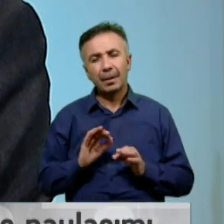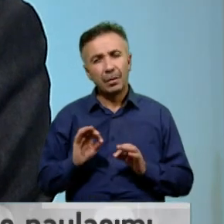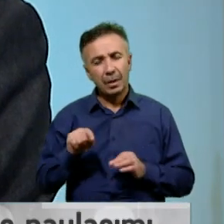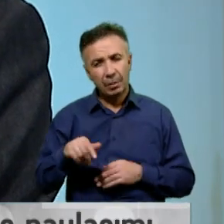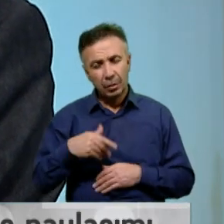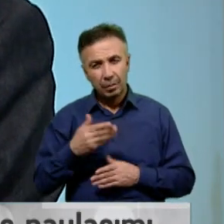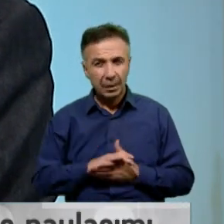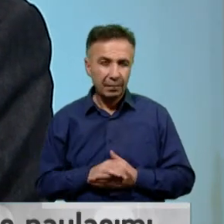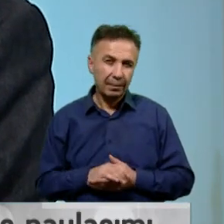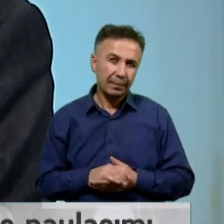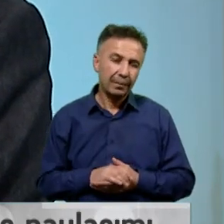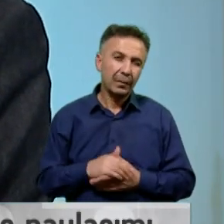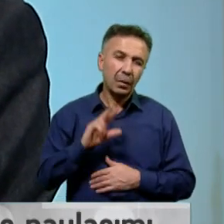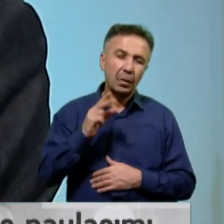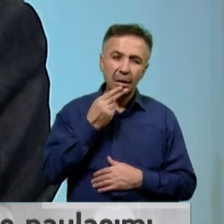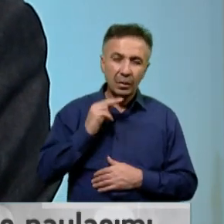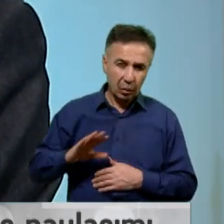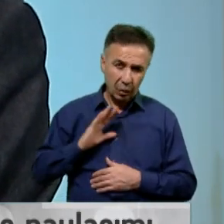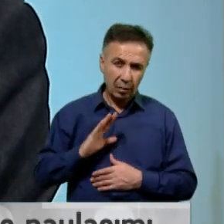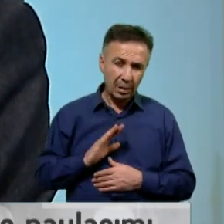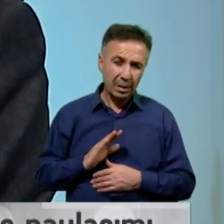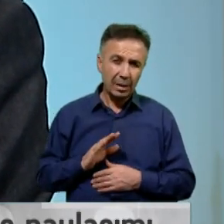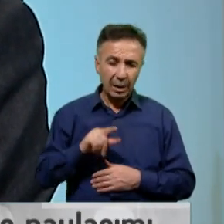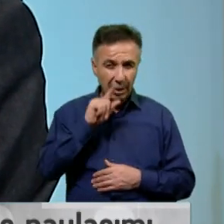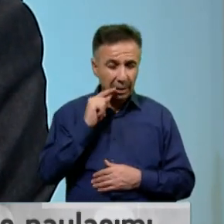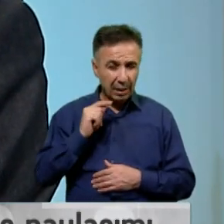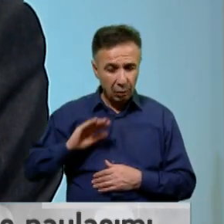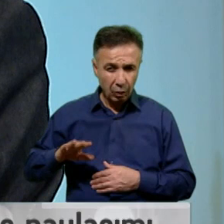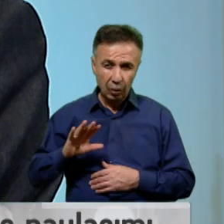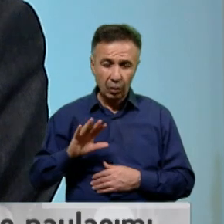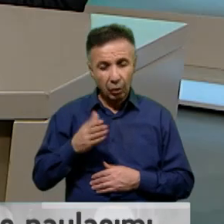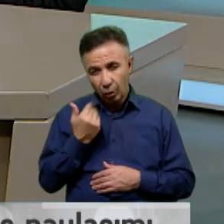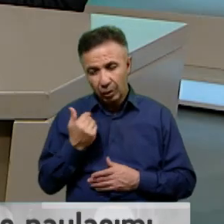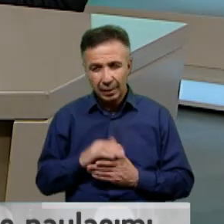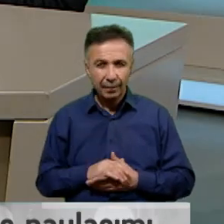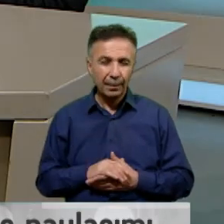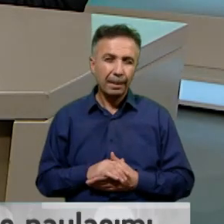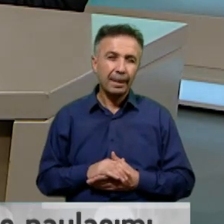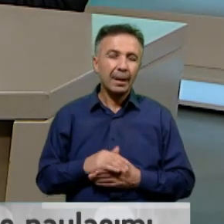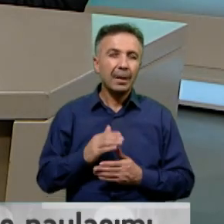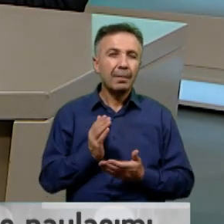durum var. Üç tane kızınız var, erkek çocuğunuz yok ise, miras